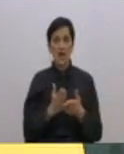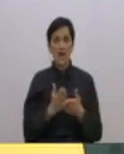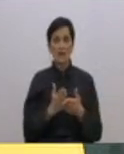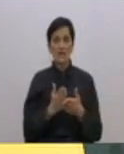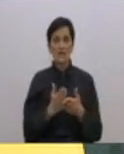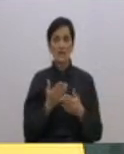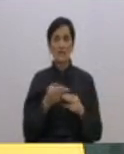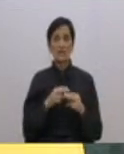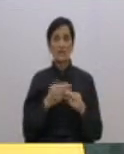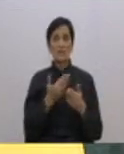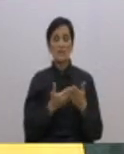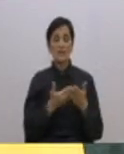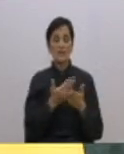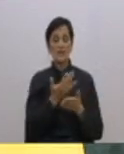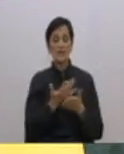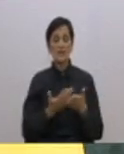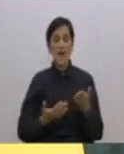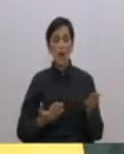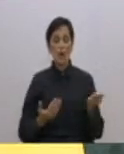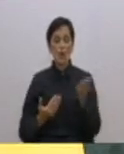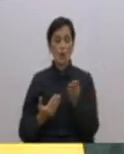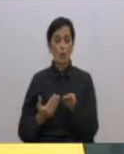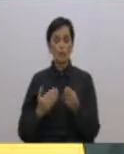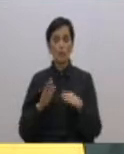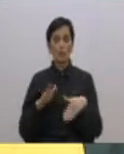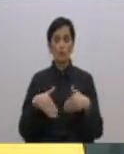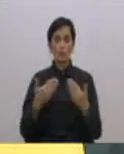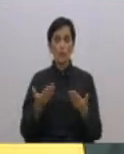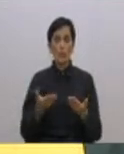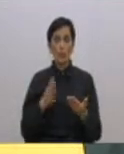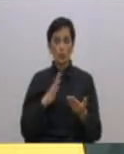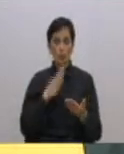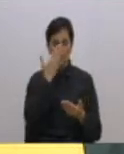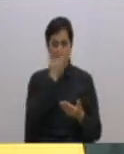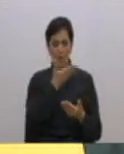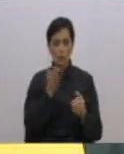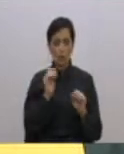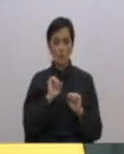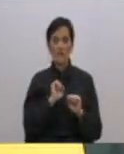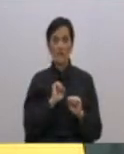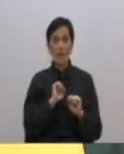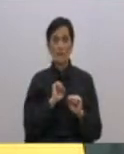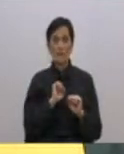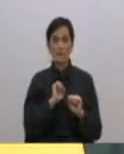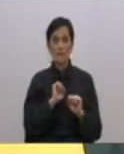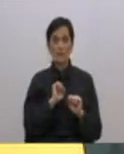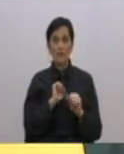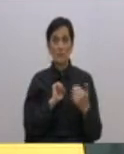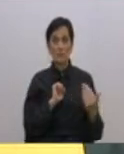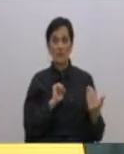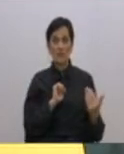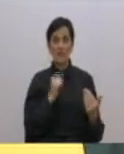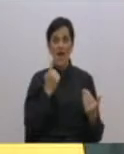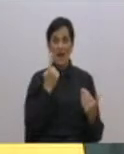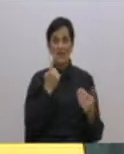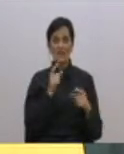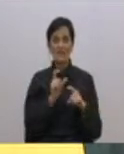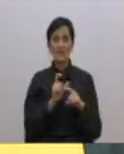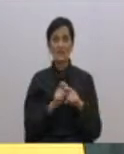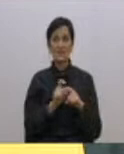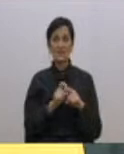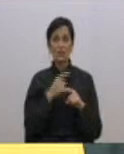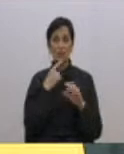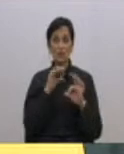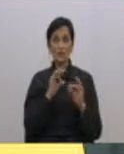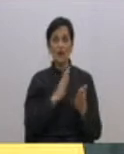გამოძახილი იმ რეკომენდაციებისა, რომელიც იყო შემოთავაზებული მათ შორის ხალხო დამცველის მხრიდან. ერთი სიტყვით,